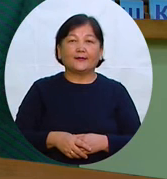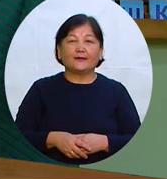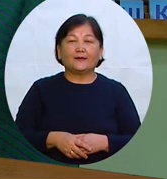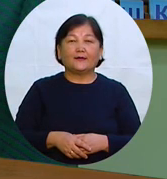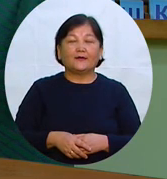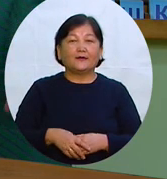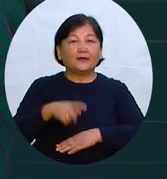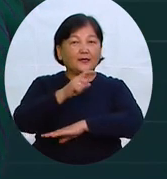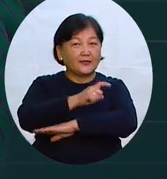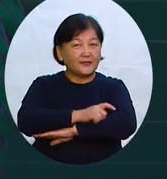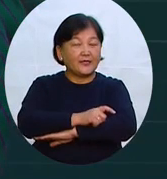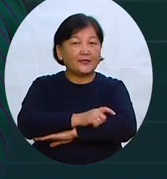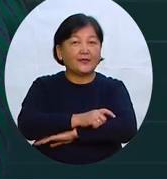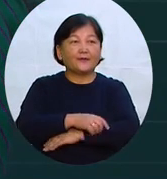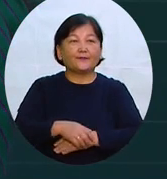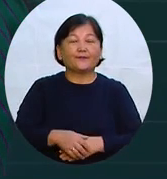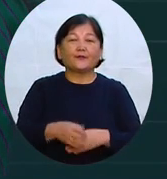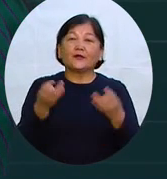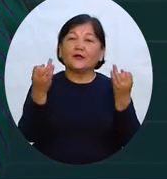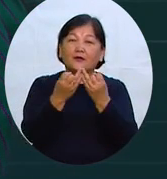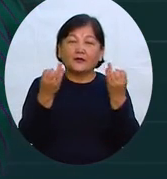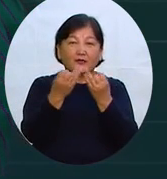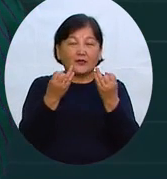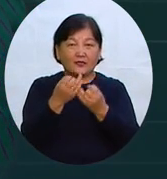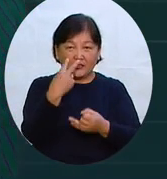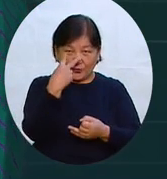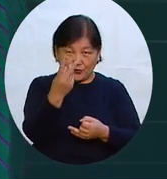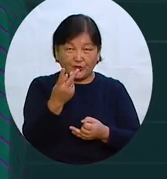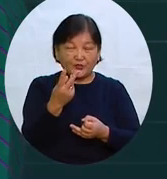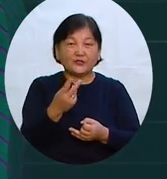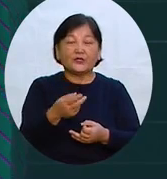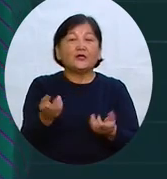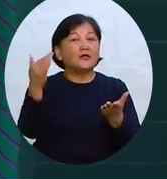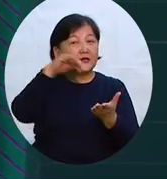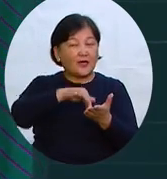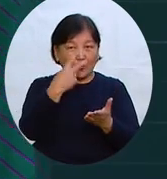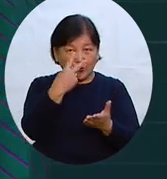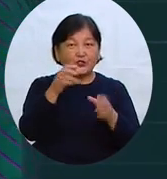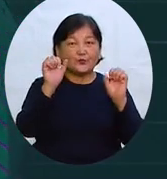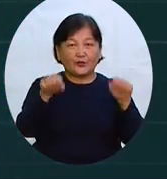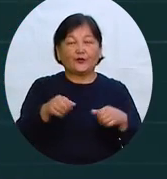За хичээлээ и контент эдүүцгийг юмэн сайтаас дахин үзэж болно.